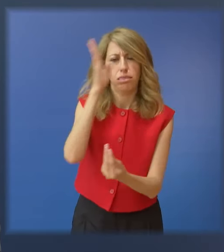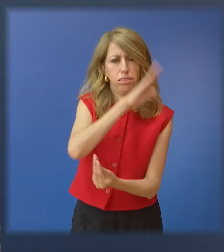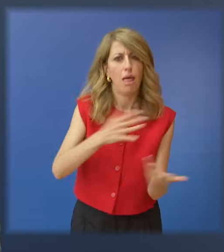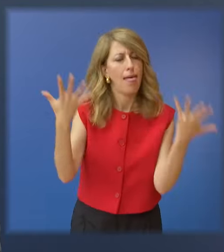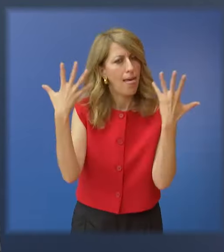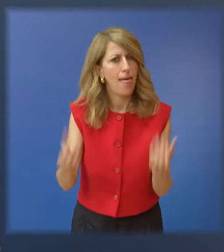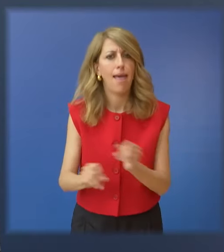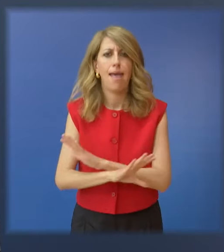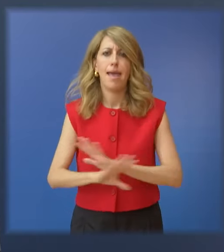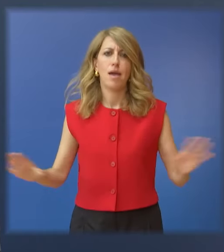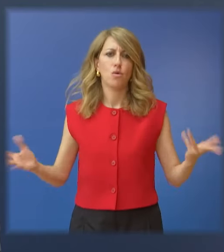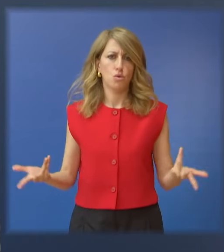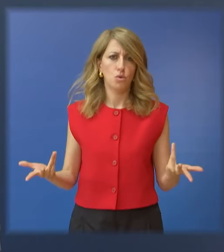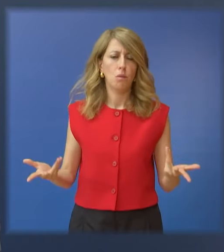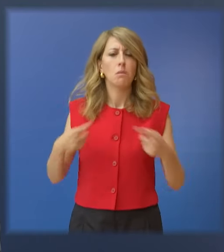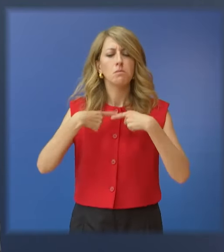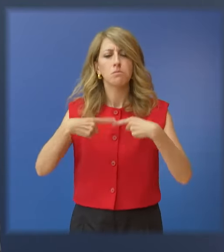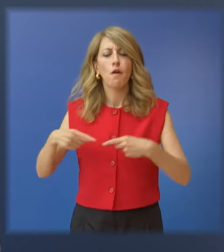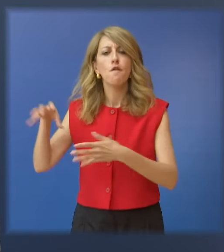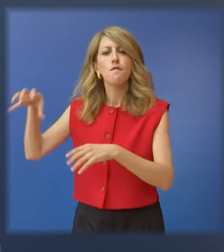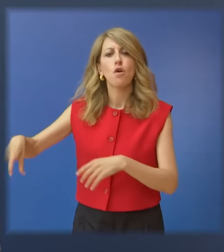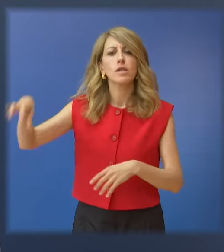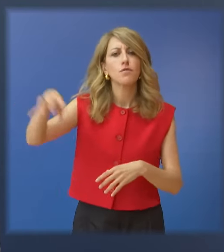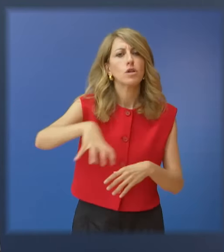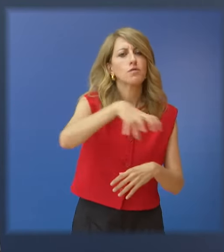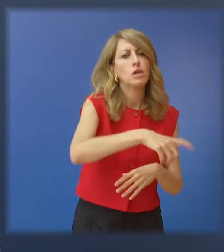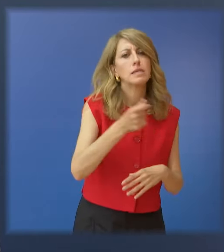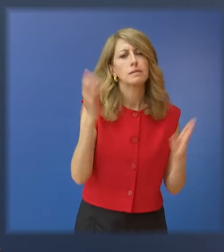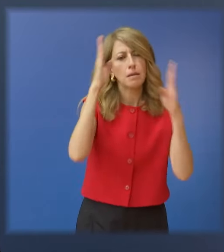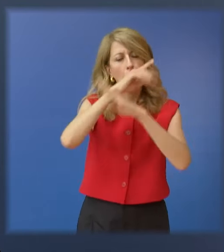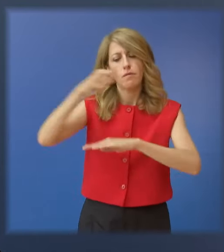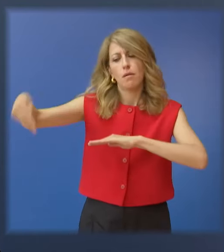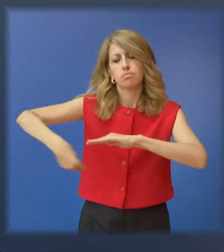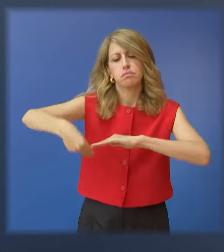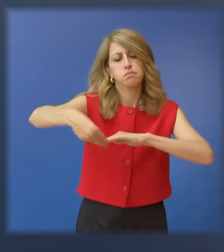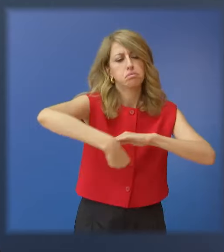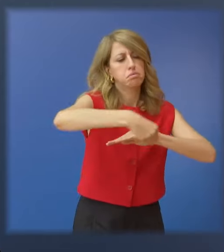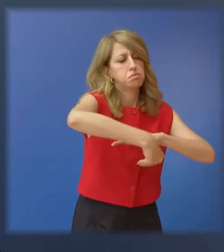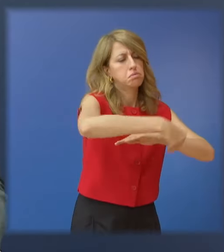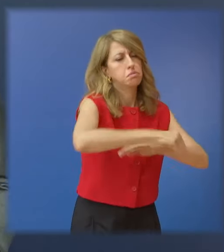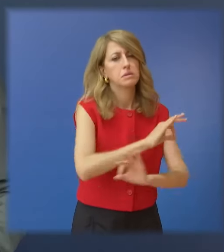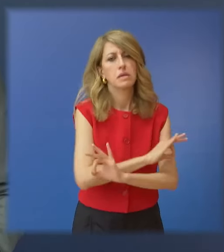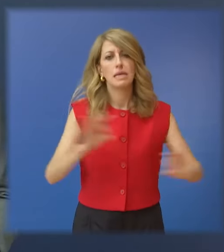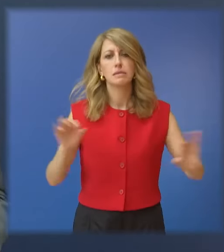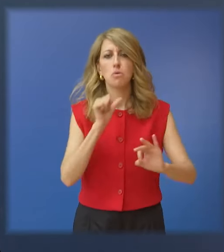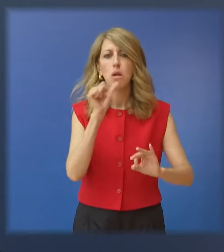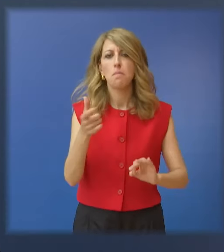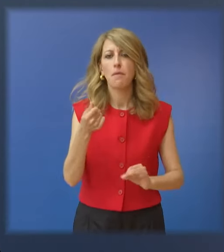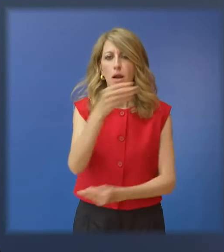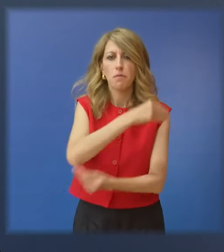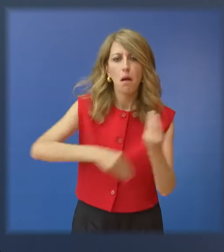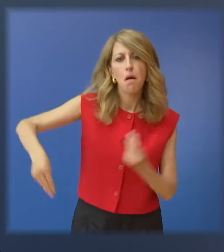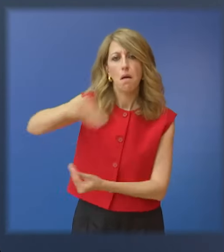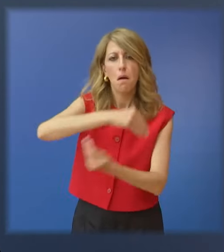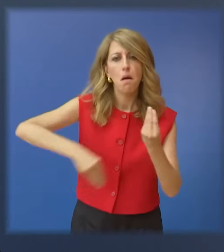δέχονται χρήματα από υποστηρικτές δεν ξέρω πώς γίνεται η διαδικασία αλλά ότι διακινούνται χρήματα μαύρα στα κόμματα είναι γεγονός πώς το